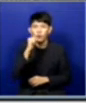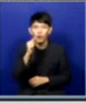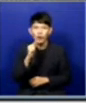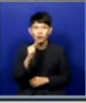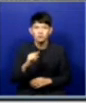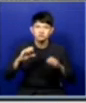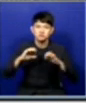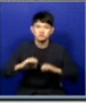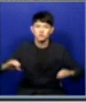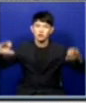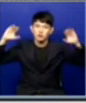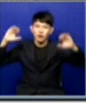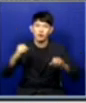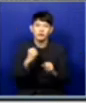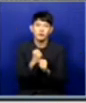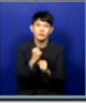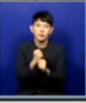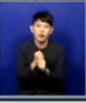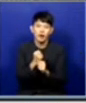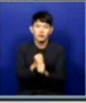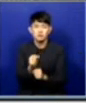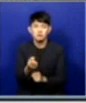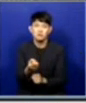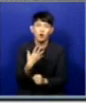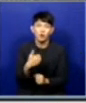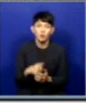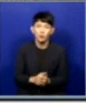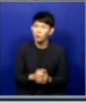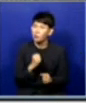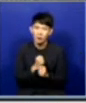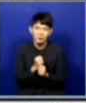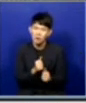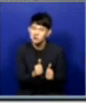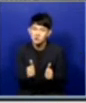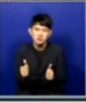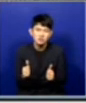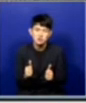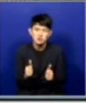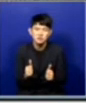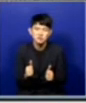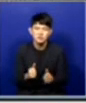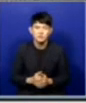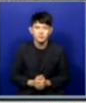บาลที่ท่านบอกว่างดงามยิ่งนัก